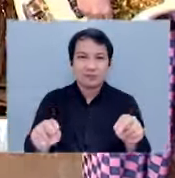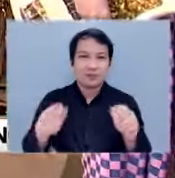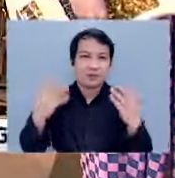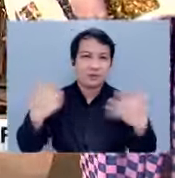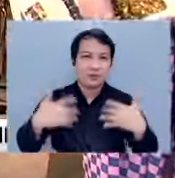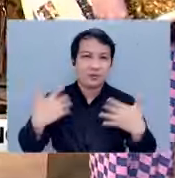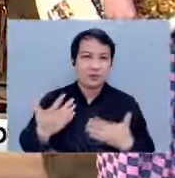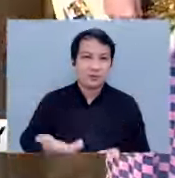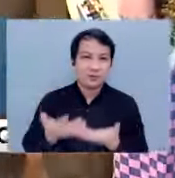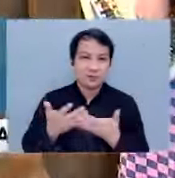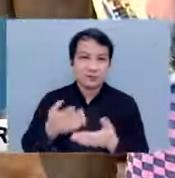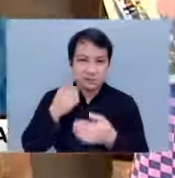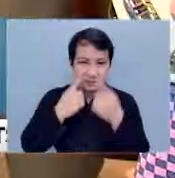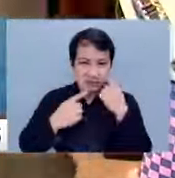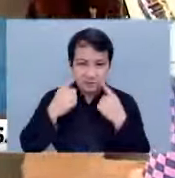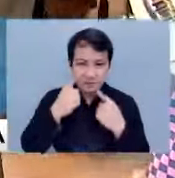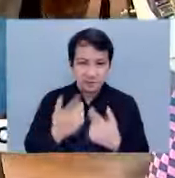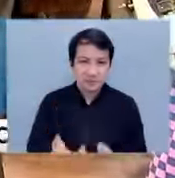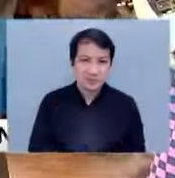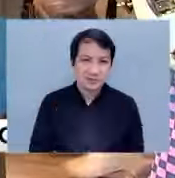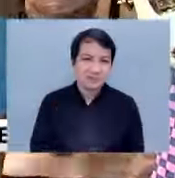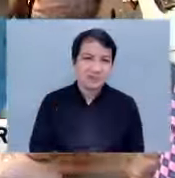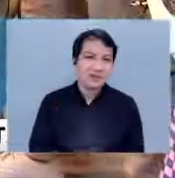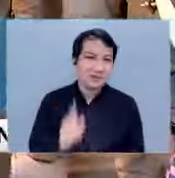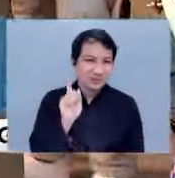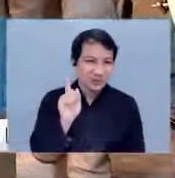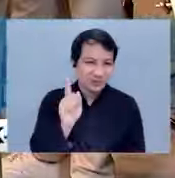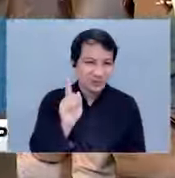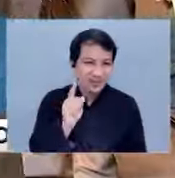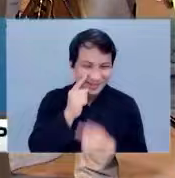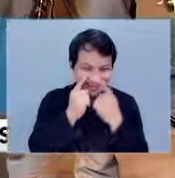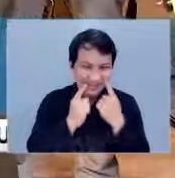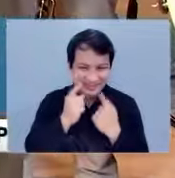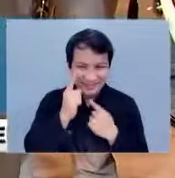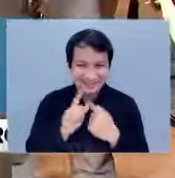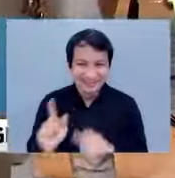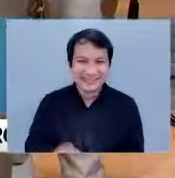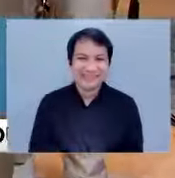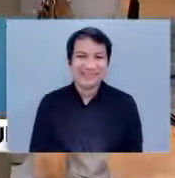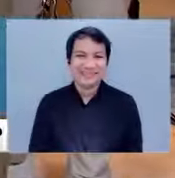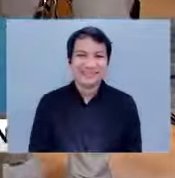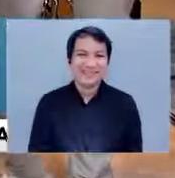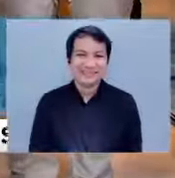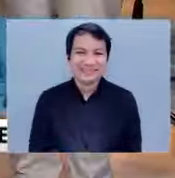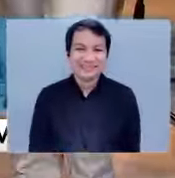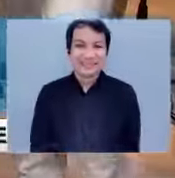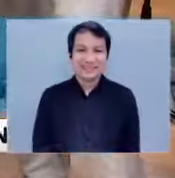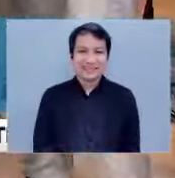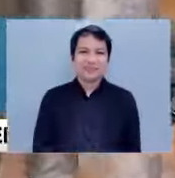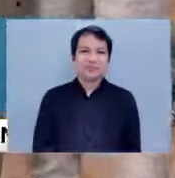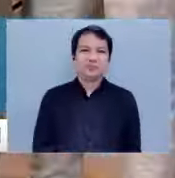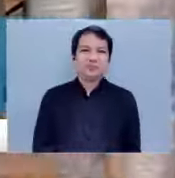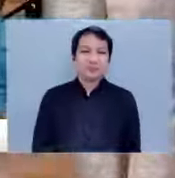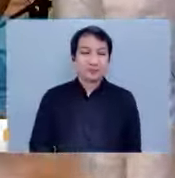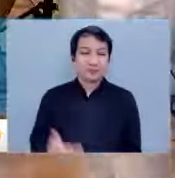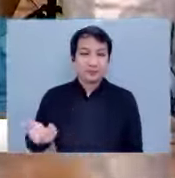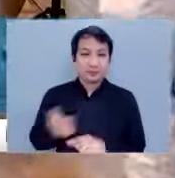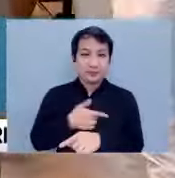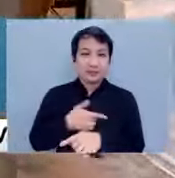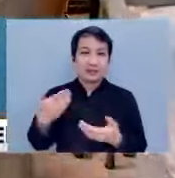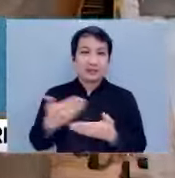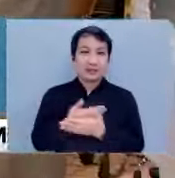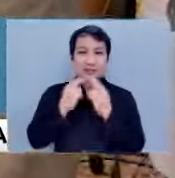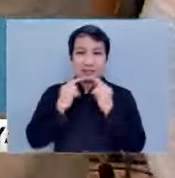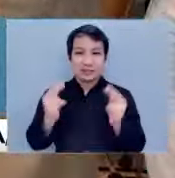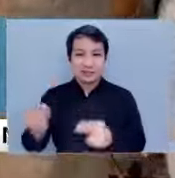may pinaiyak kayo. Kayo ko pa ba? Lagot kayo. Ganun kasi ako. Lagot kayo. Ano movie? Hindi, tsaka galing kasi kami sa news kanina nung